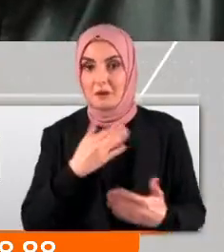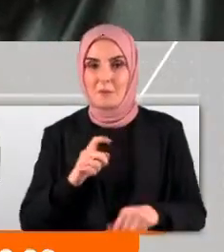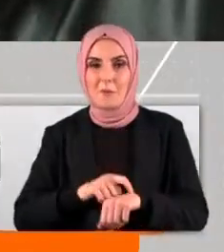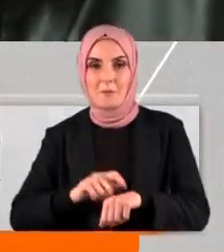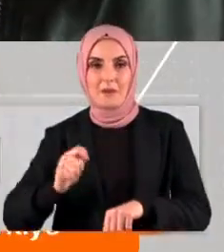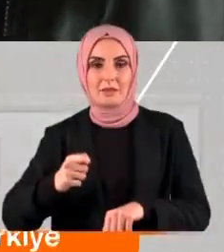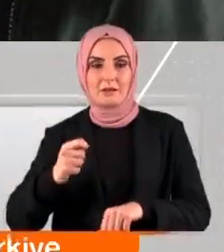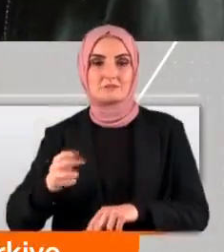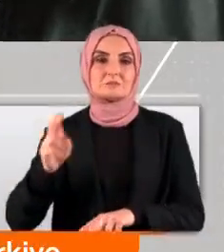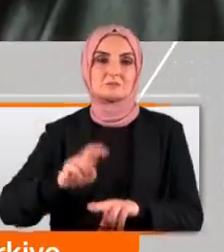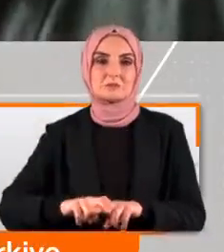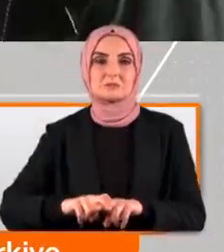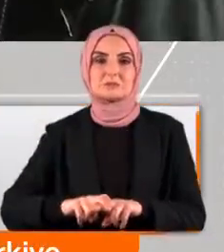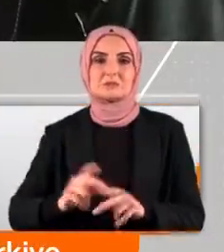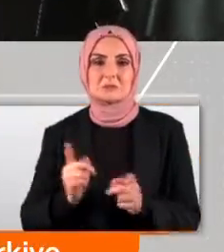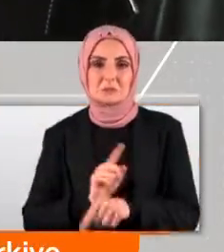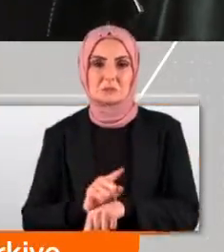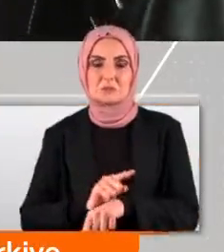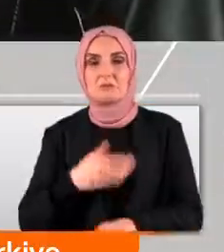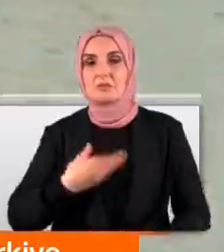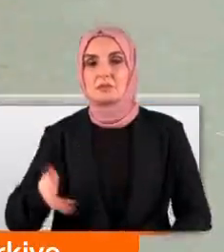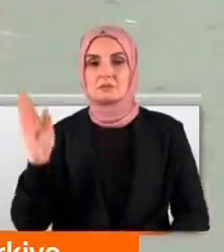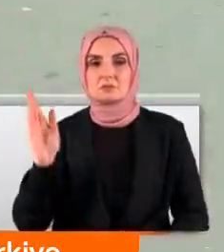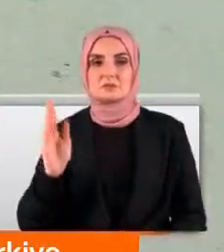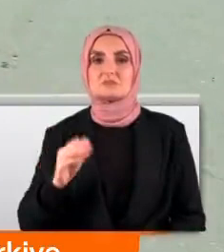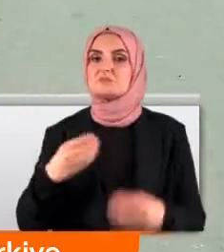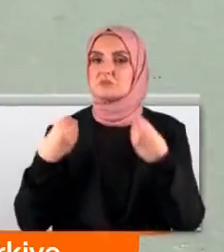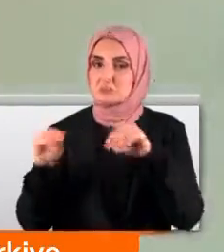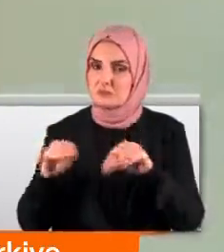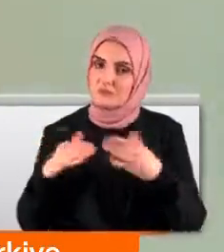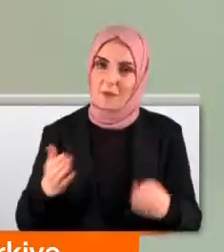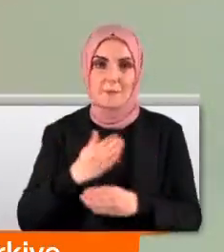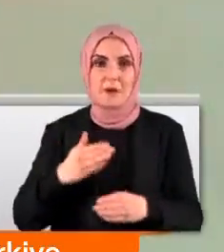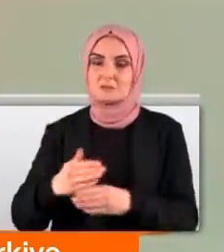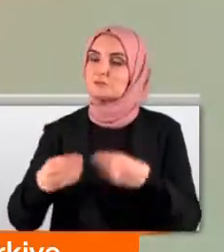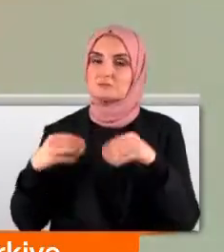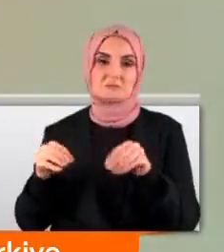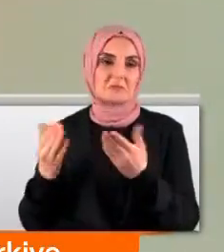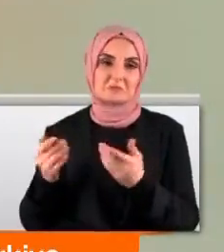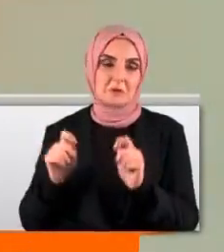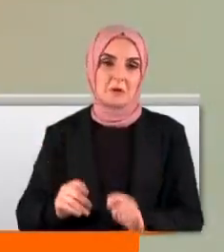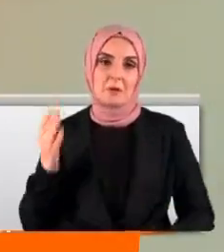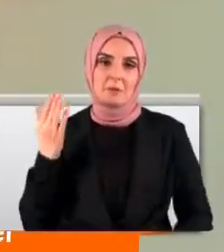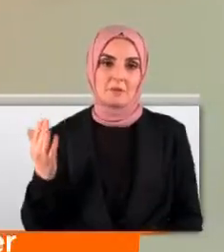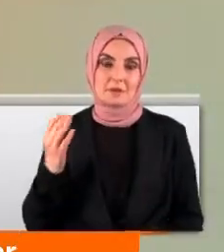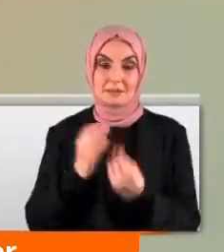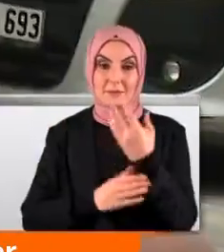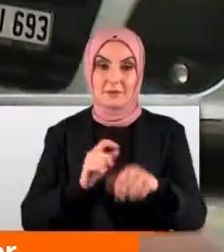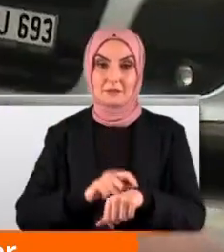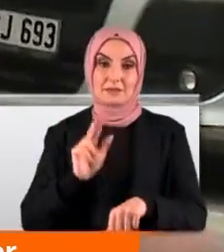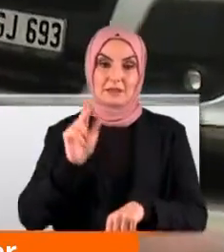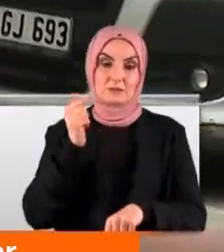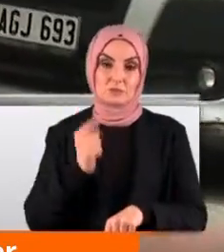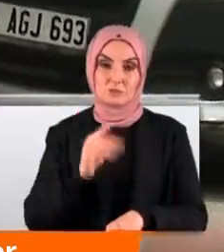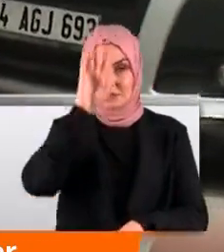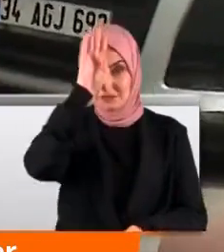Çalan arabaya ya bir şey yapar ya da parça parça satar. Modifiyeli araç hırsızlığı geçtiğimiz gün sabah 7.30'da Yenibosna'da yaşandı.